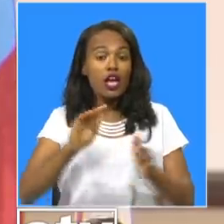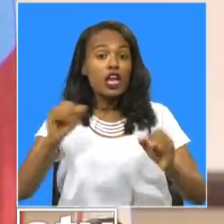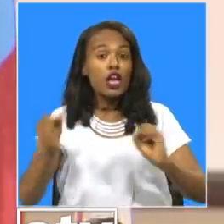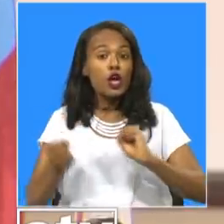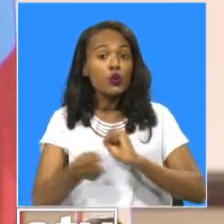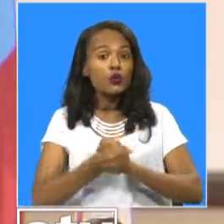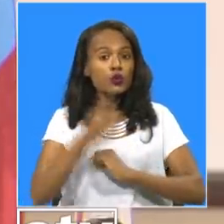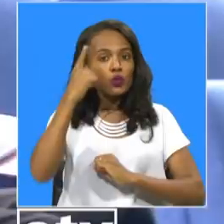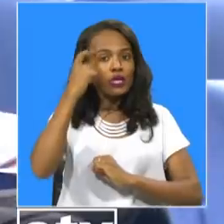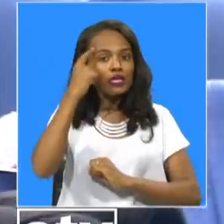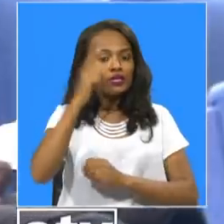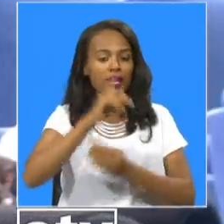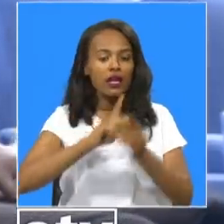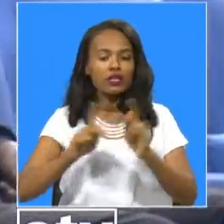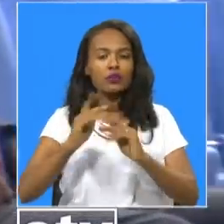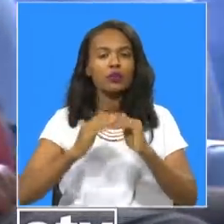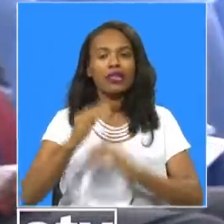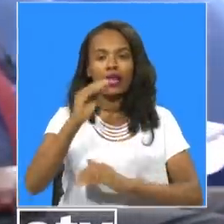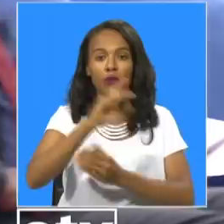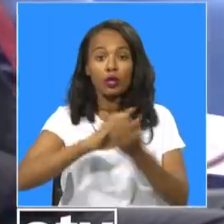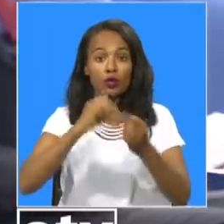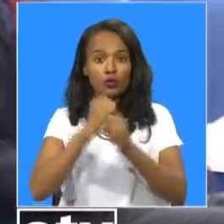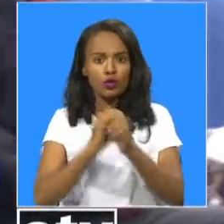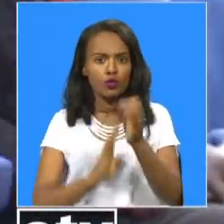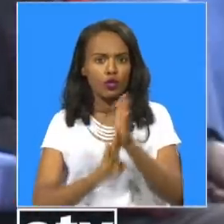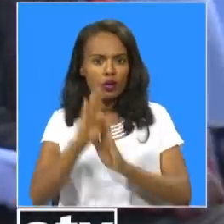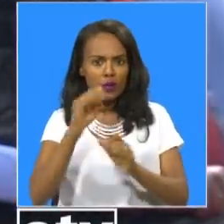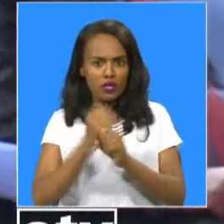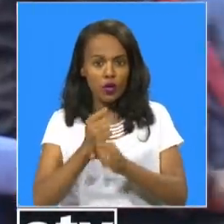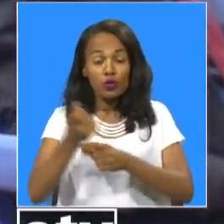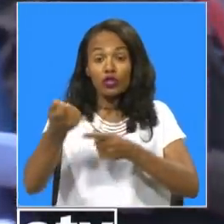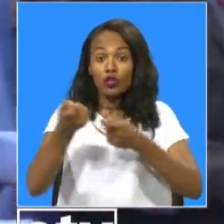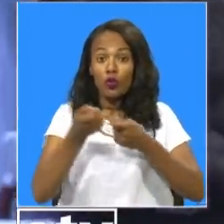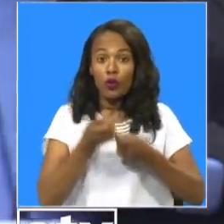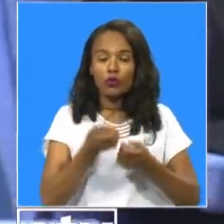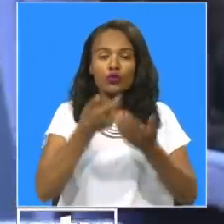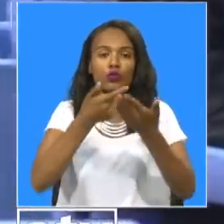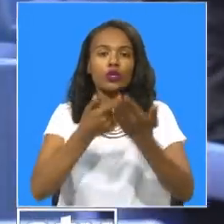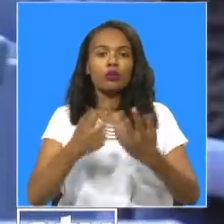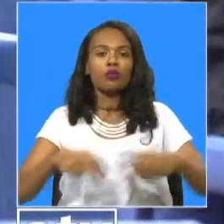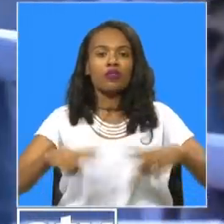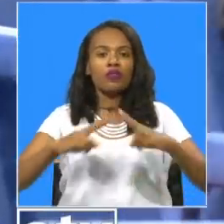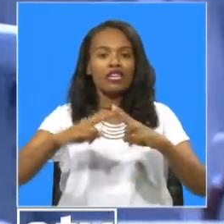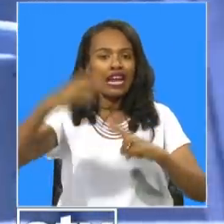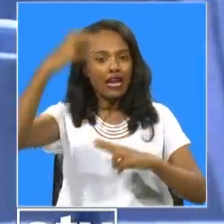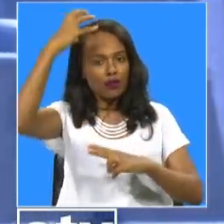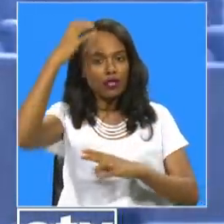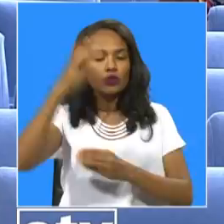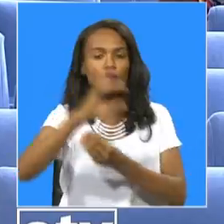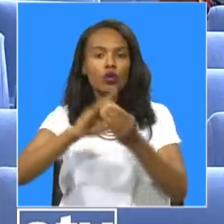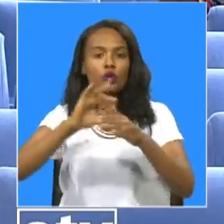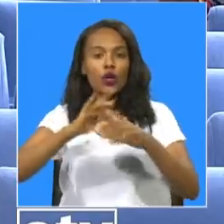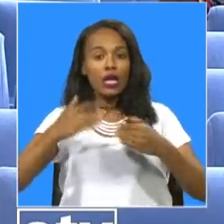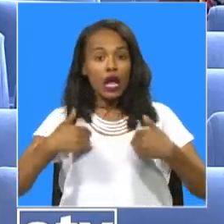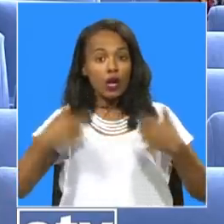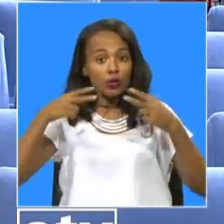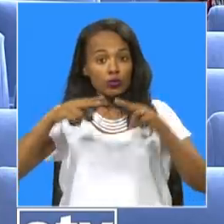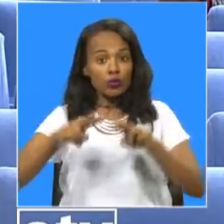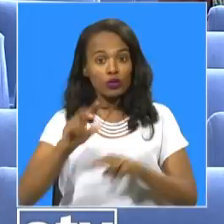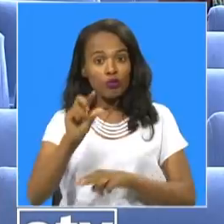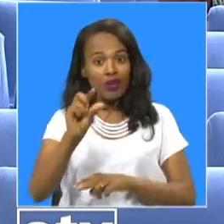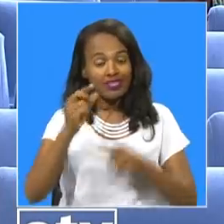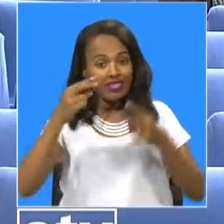ለውጡ ለትግራይ ህዝብ የመጣ ነው። በክልሉ የሚሰሩ የልማት ስራዎች እየተጓተቱ ነው። ይህም የፌዴራል መንግስቱ ክልሉ ላይ ያለው ትኩረት